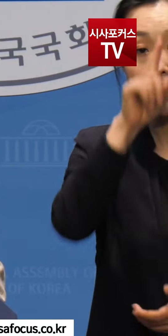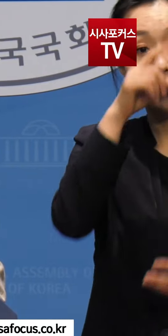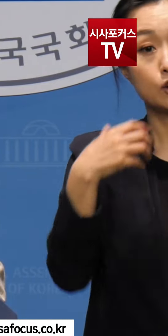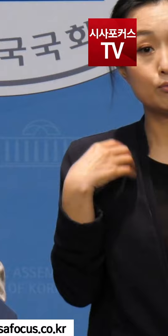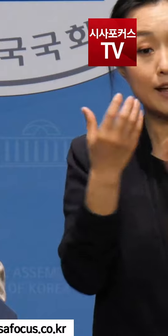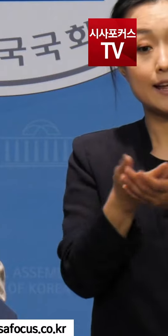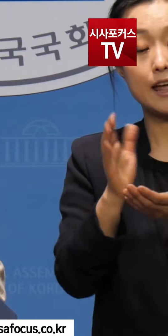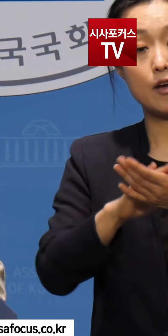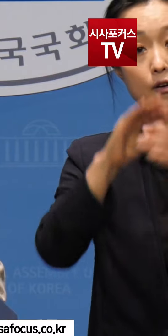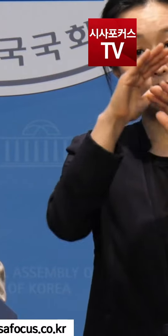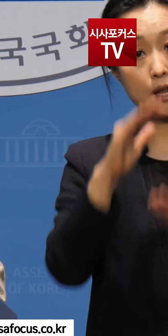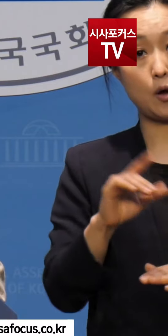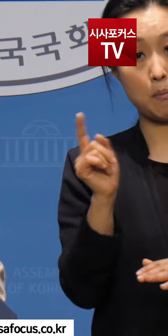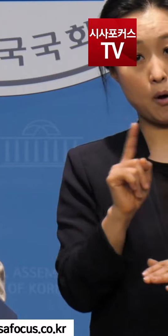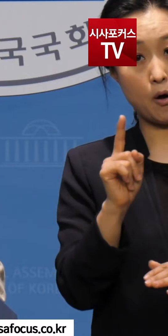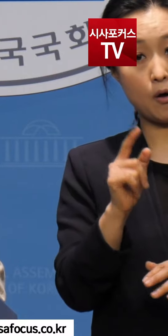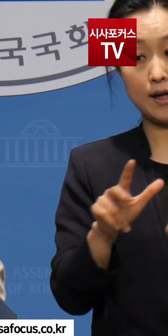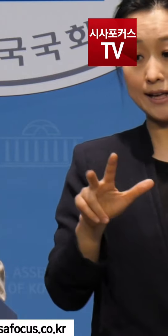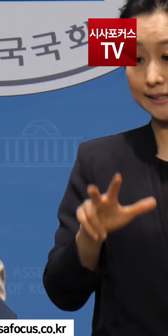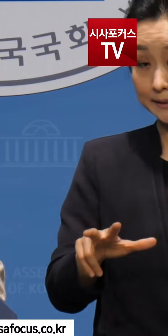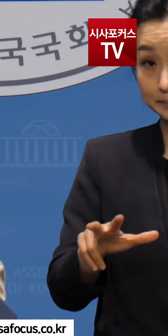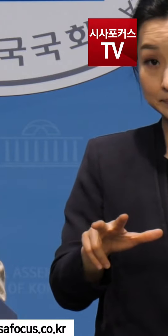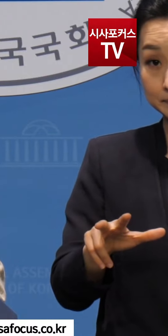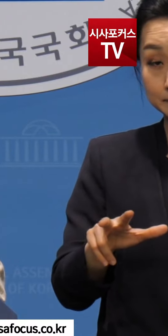정부의 개혁안은 현행보다